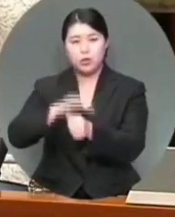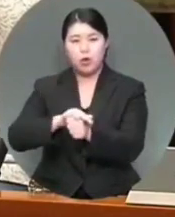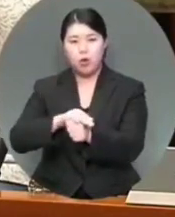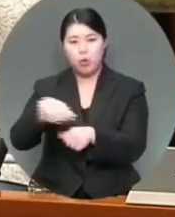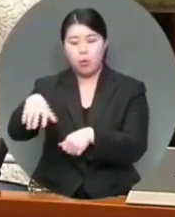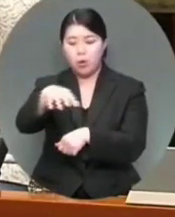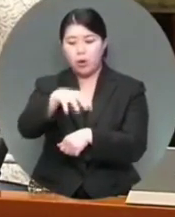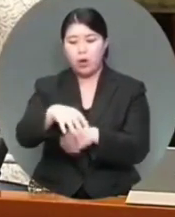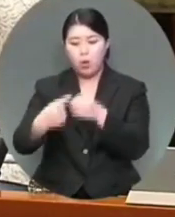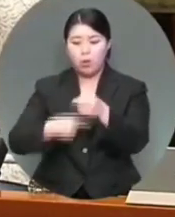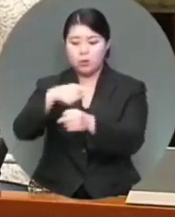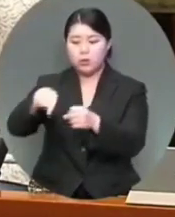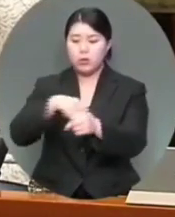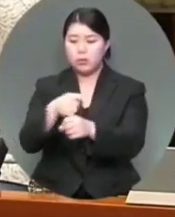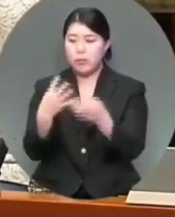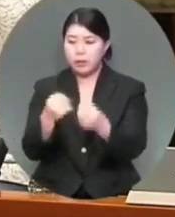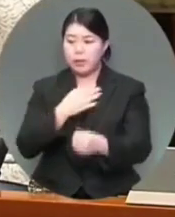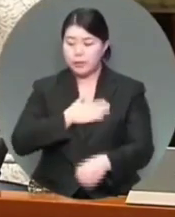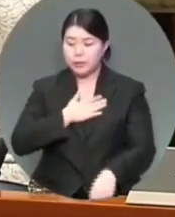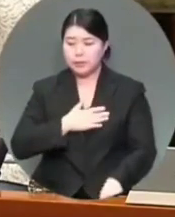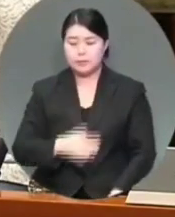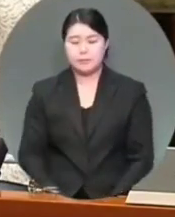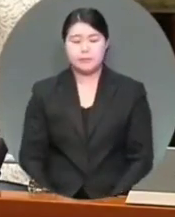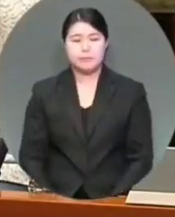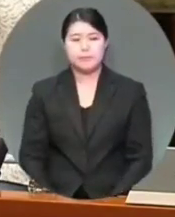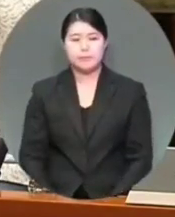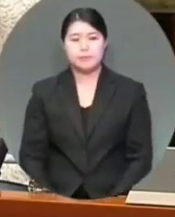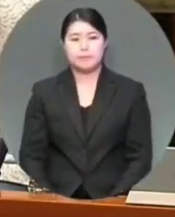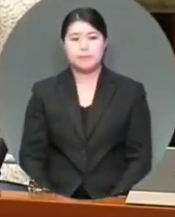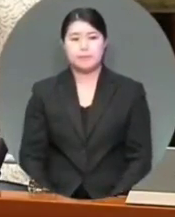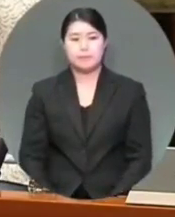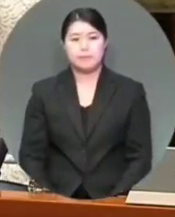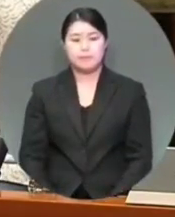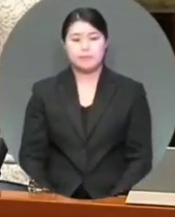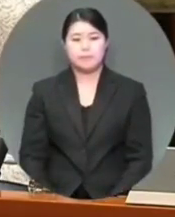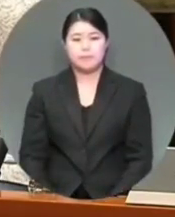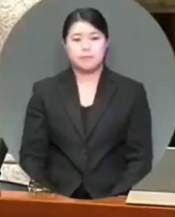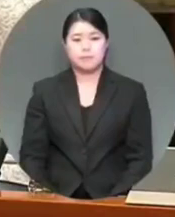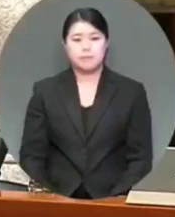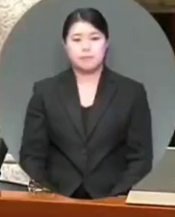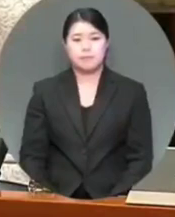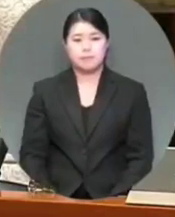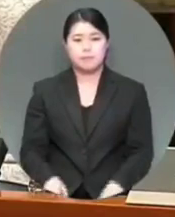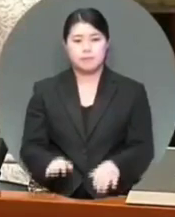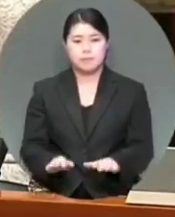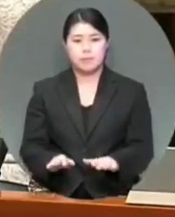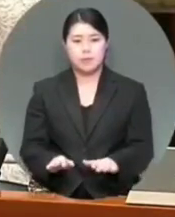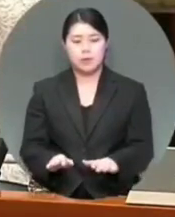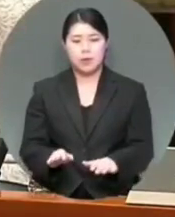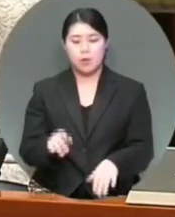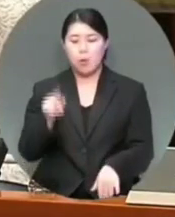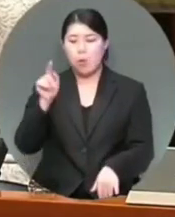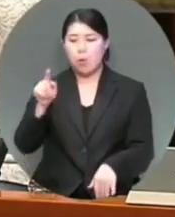많죠. 예, 그렇습니다. 맞죠. 그러면 원안이는 어디에 있어야